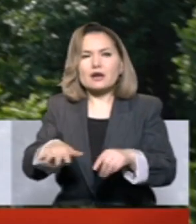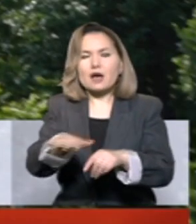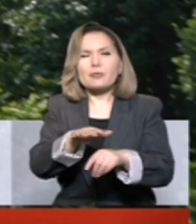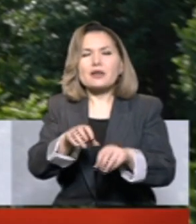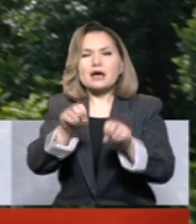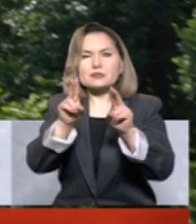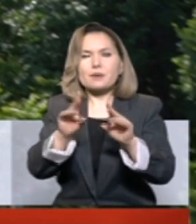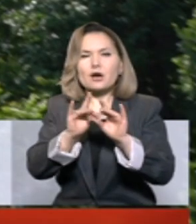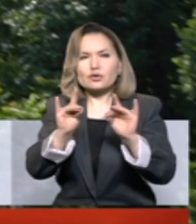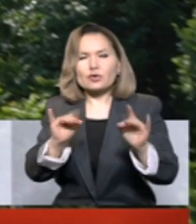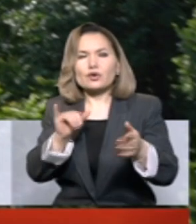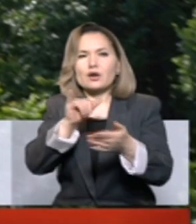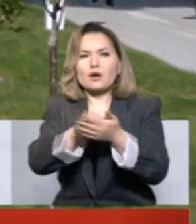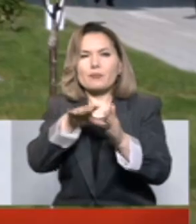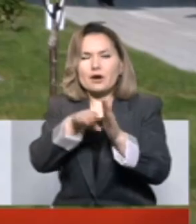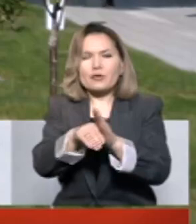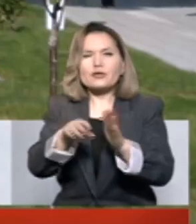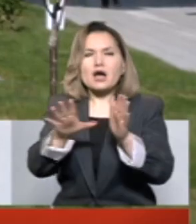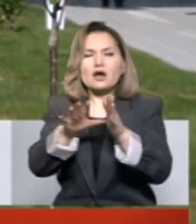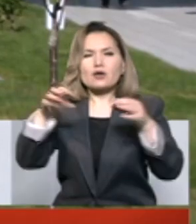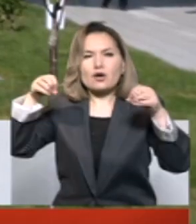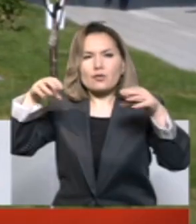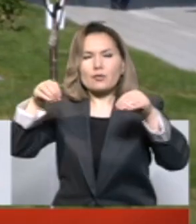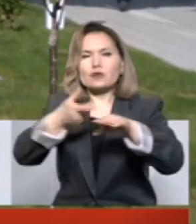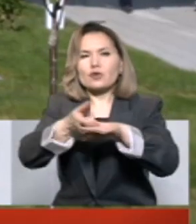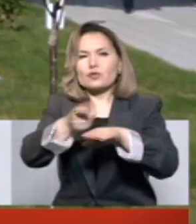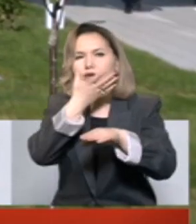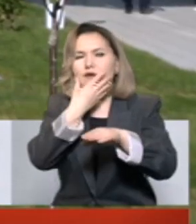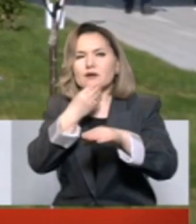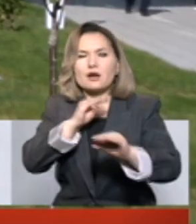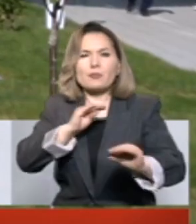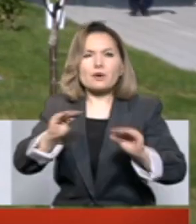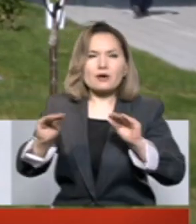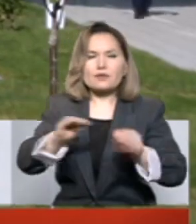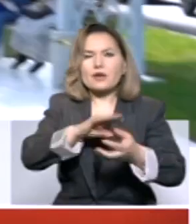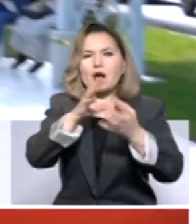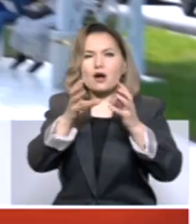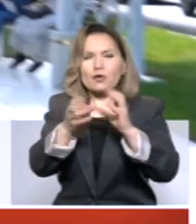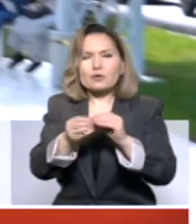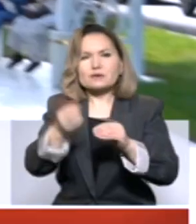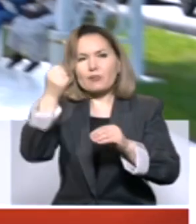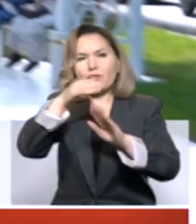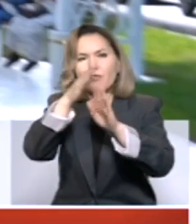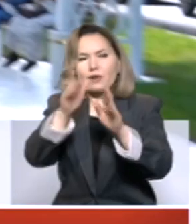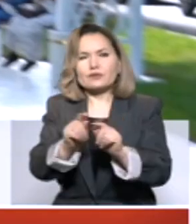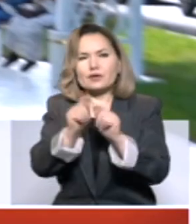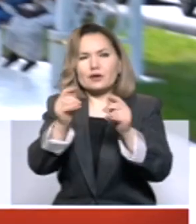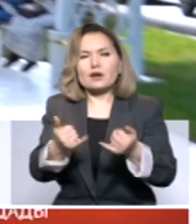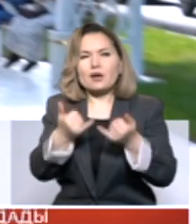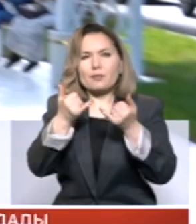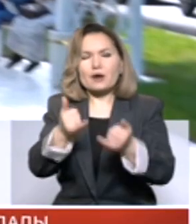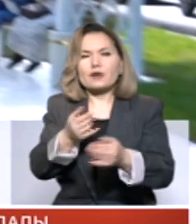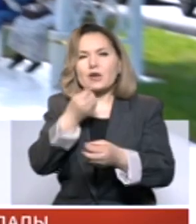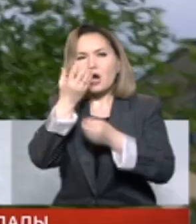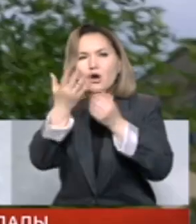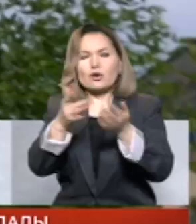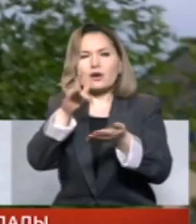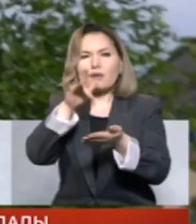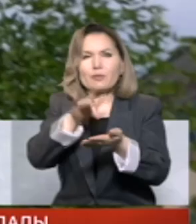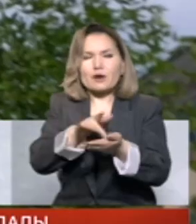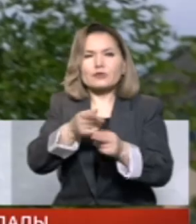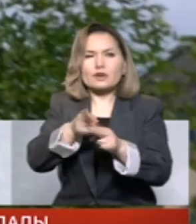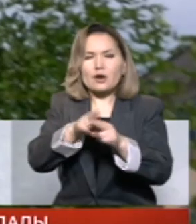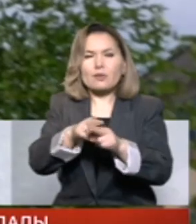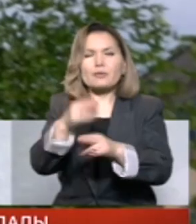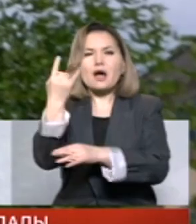орындықтар қойылып, ымырт түсі жарық шамдармен бедерленіп көрінетін түрлі сәулеттік бейнелер орнатылды. Гүлзар ортасында сәбиін бауырына